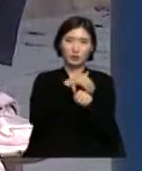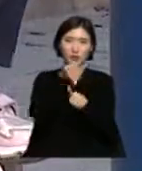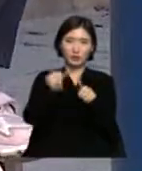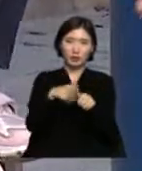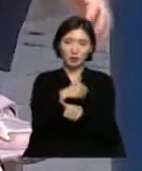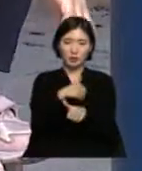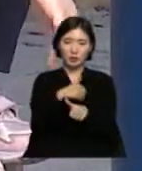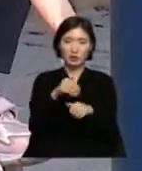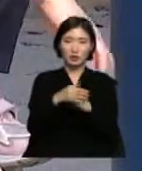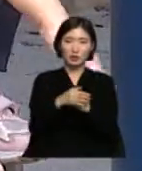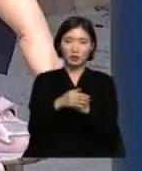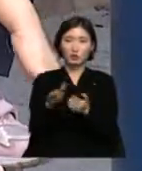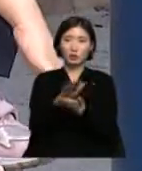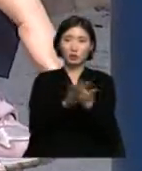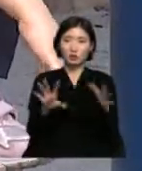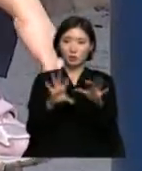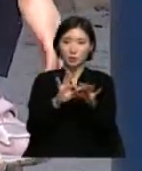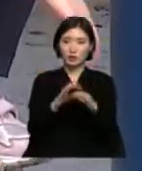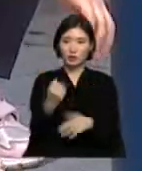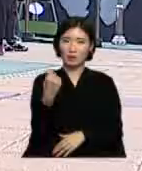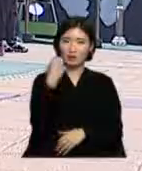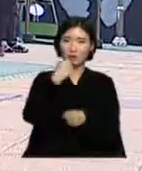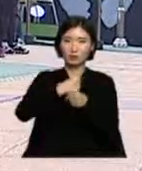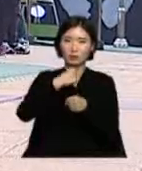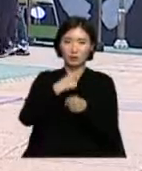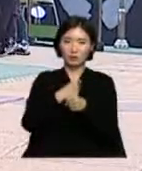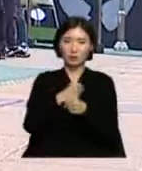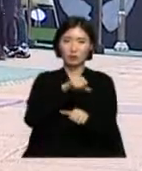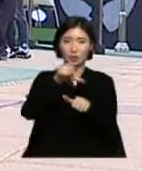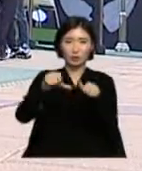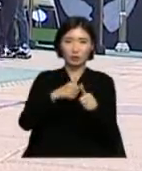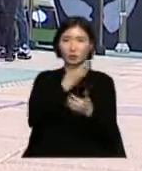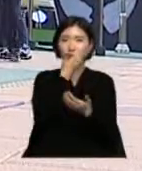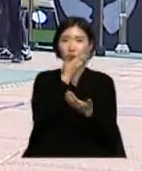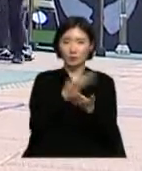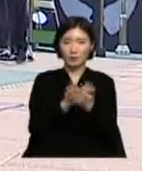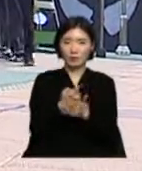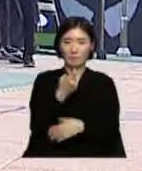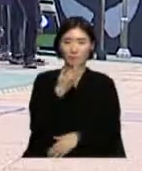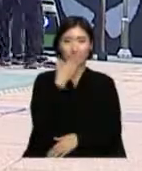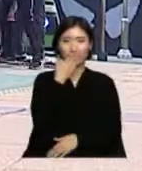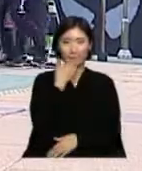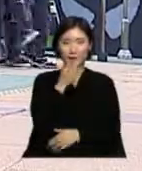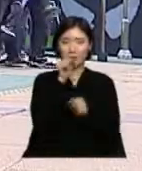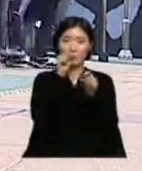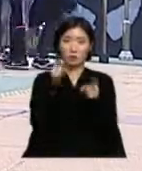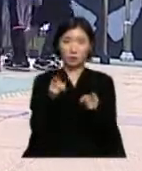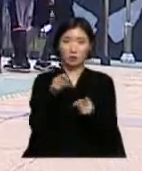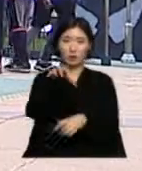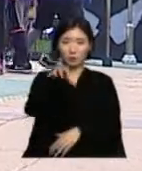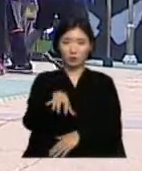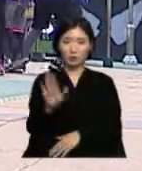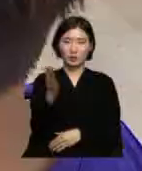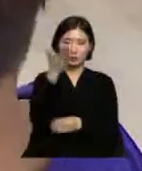에너지 마루는 놀이를 통해 에너지를 만들고 환경의 소중함을 배울 수 있는 기회의